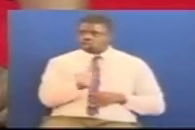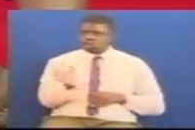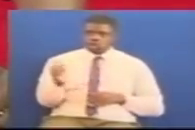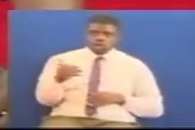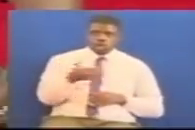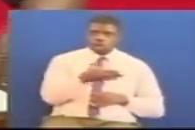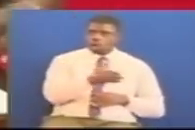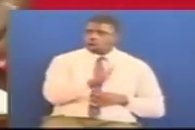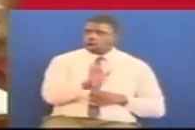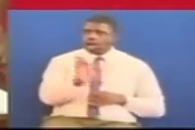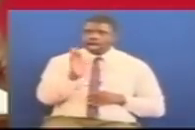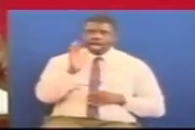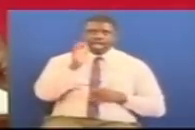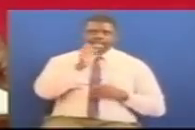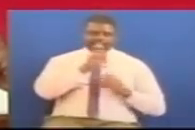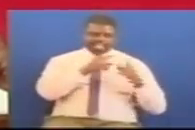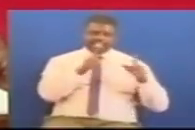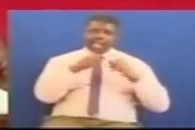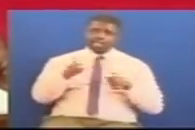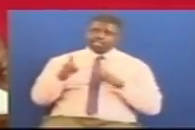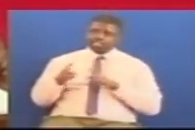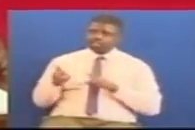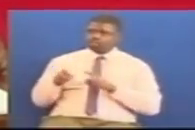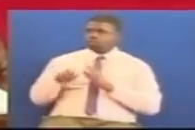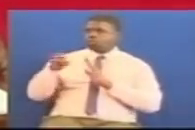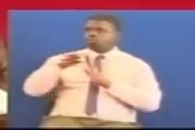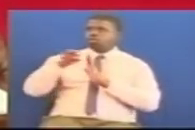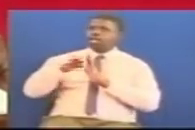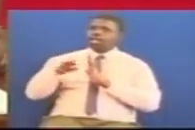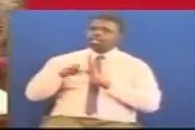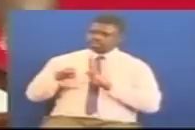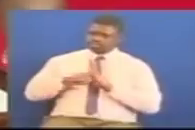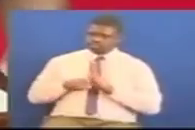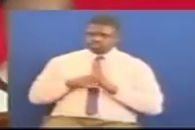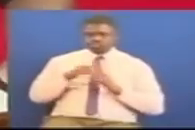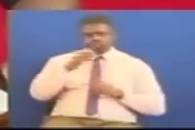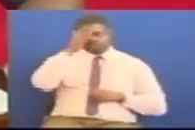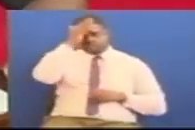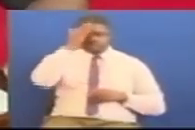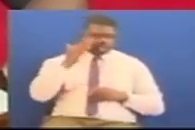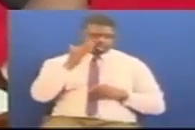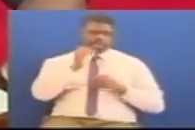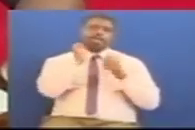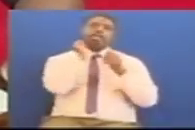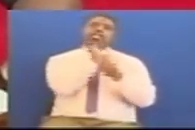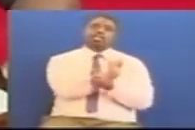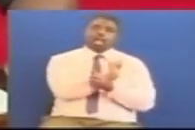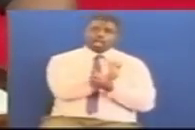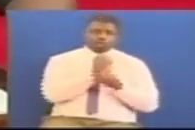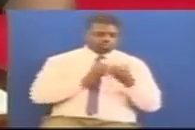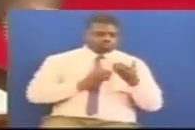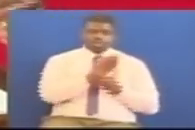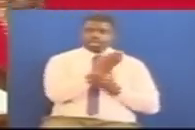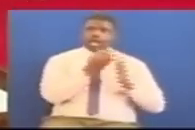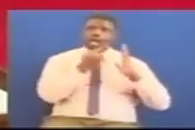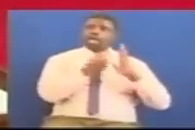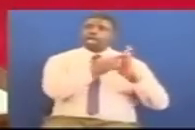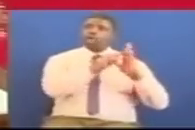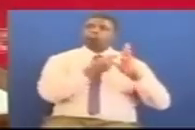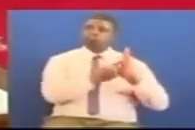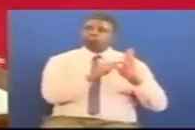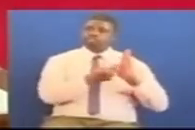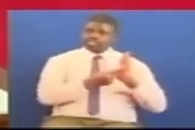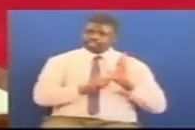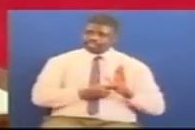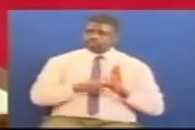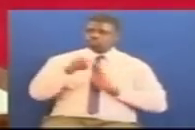ya CCM, kwamba utaratibu wa jeshi la magereza kupitia kanuni za jeshi la magereza, tunao